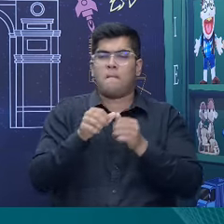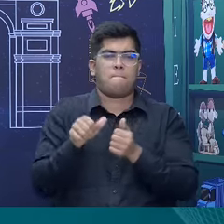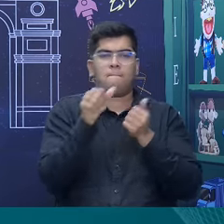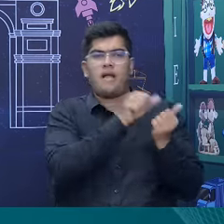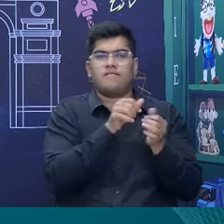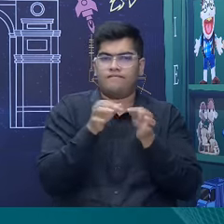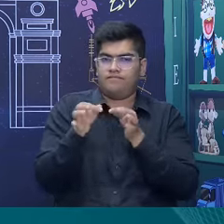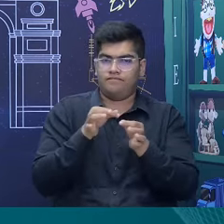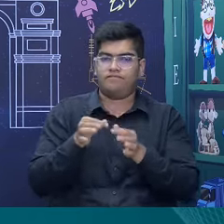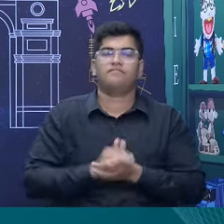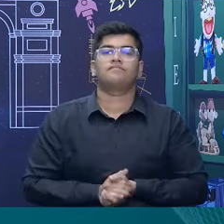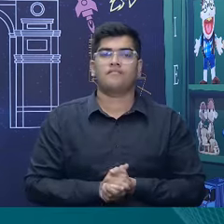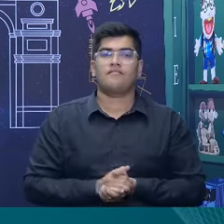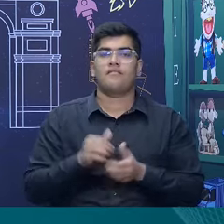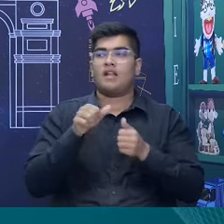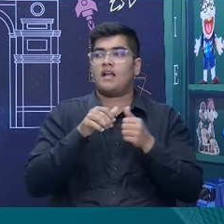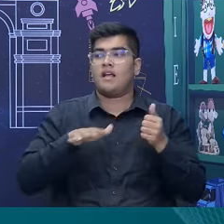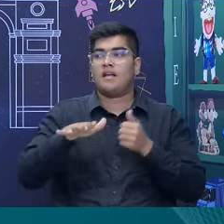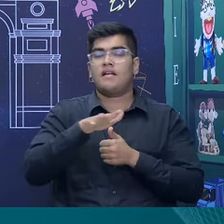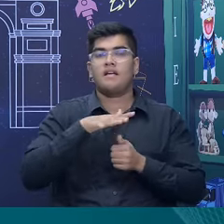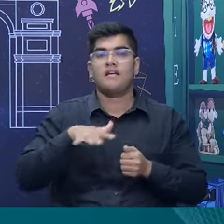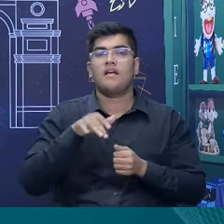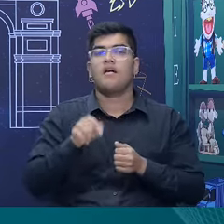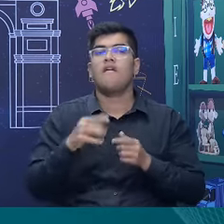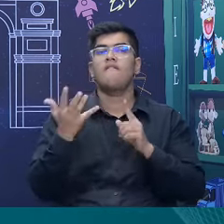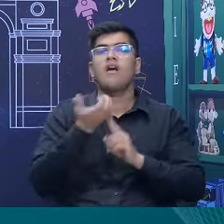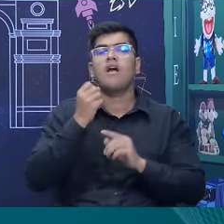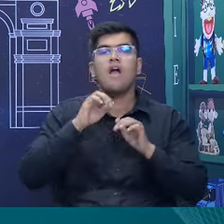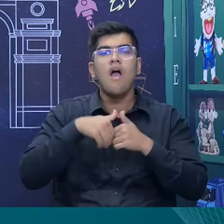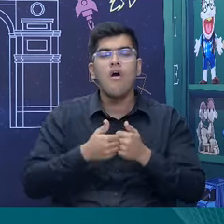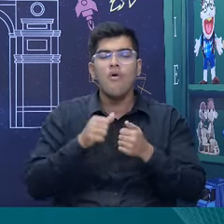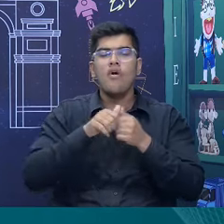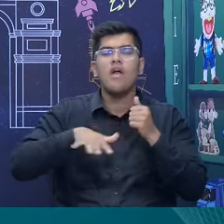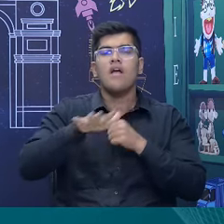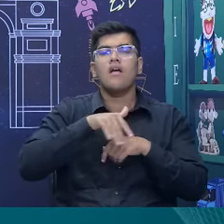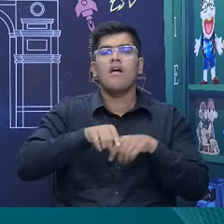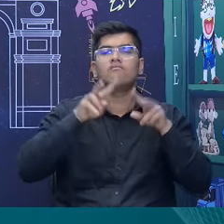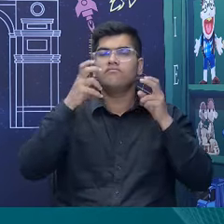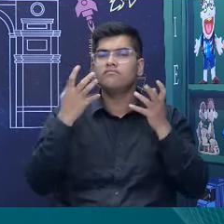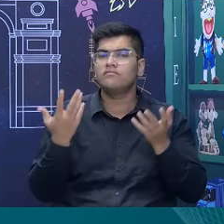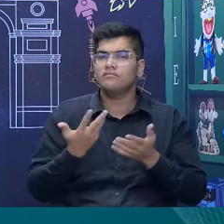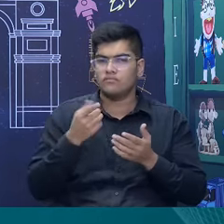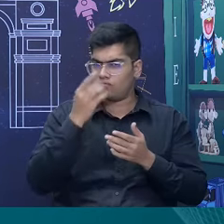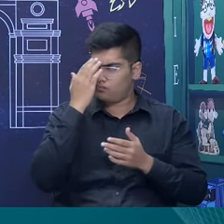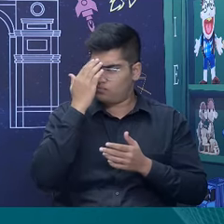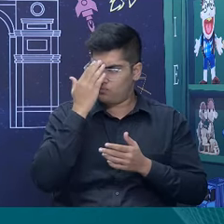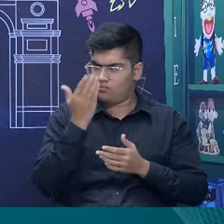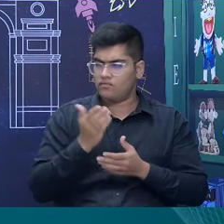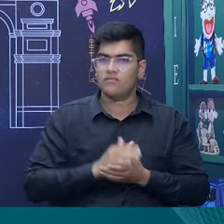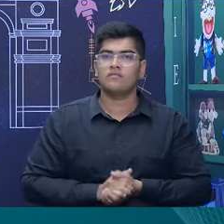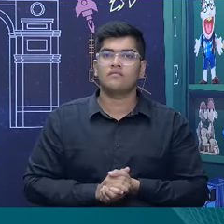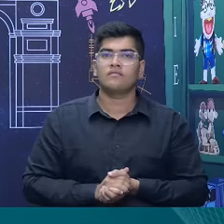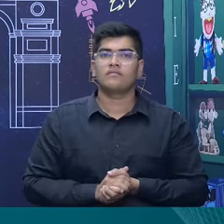है तो एरिया एरिया कैसे फाइंड आउट करते हैं और किसका फाइंड आउट करते हैं आप बताएंगे जी